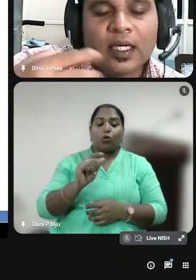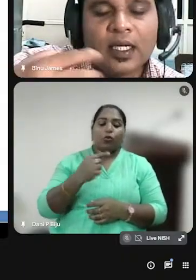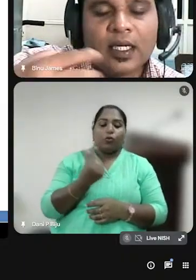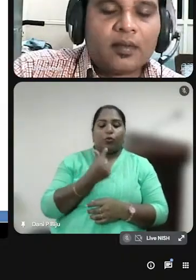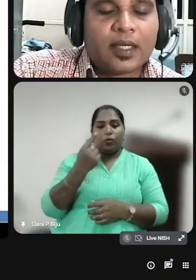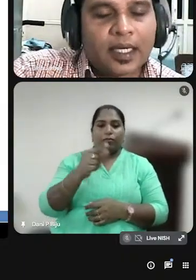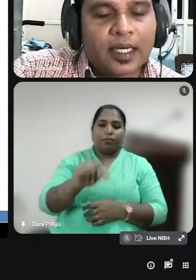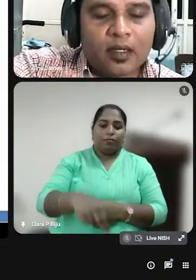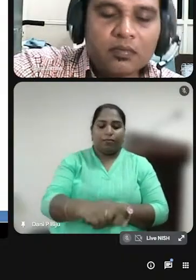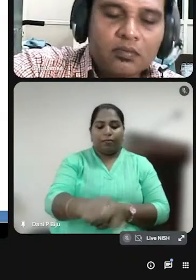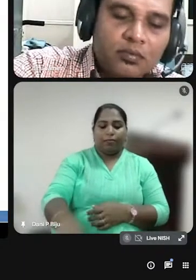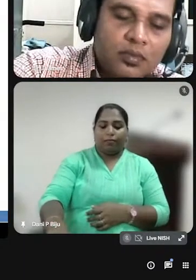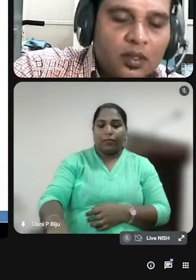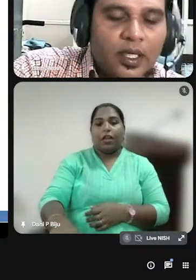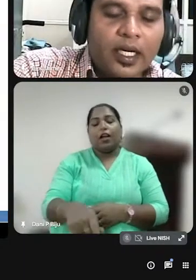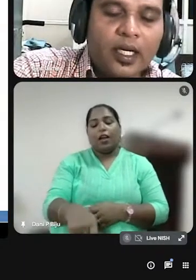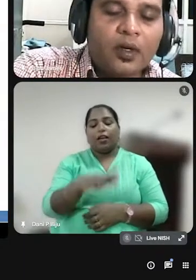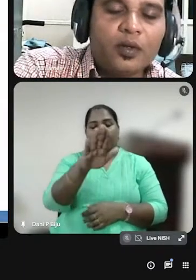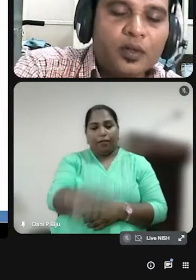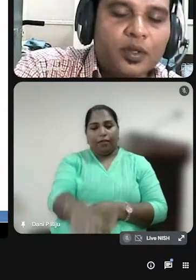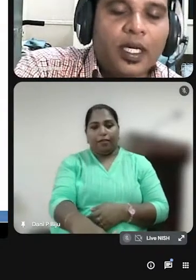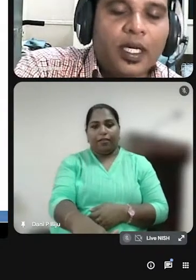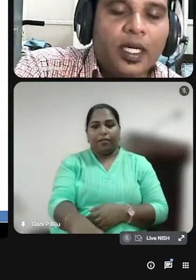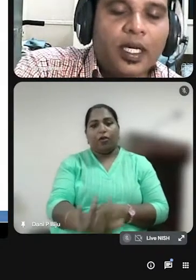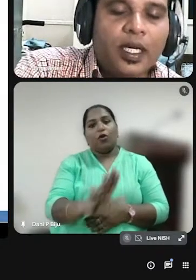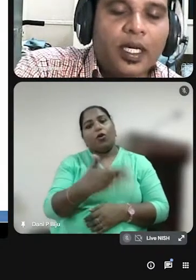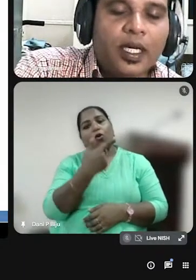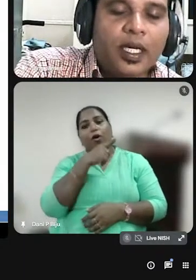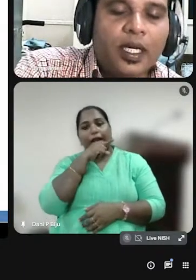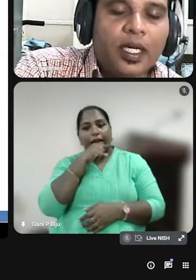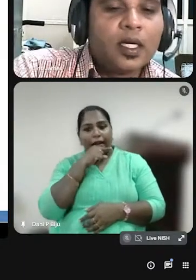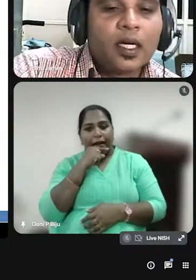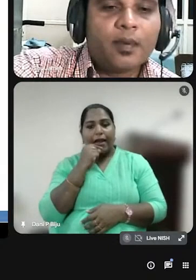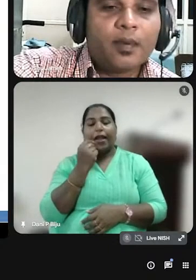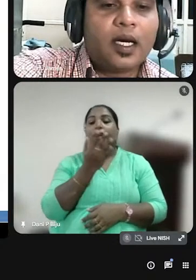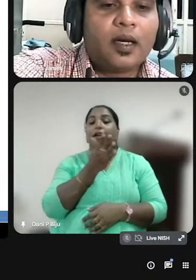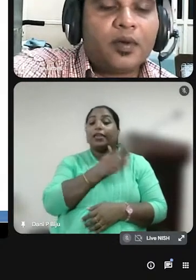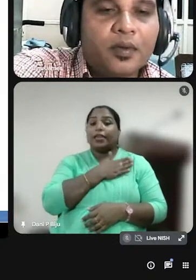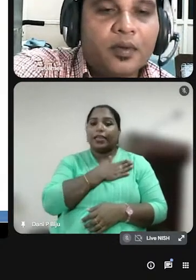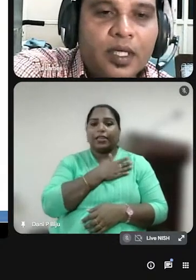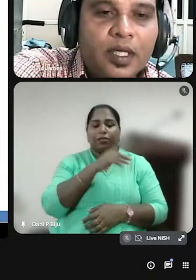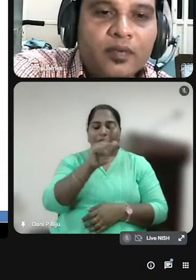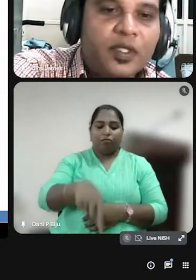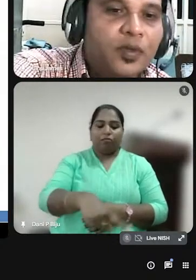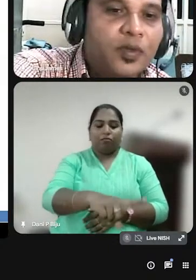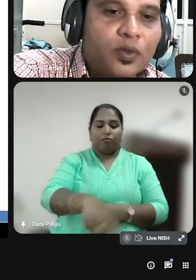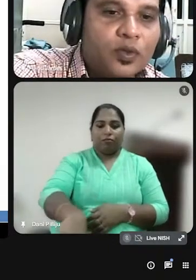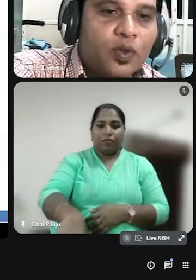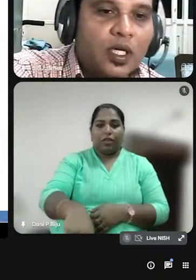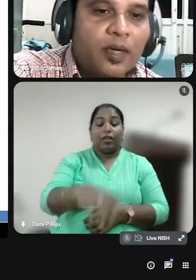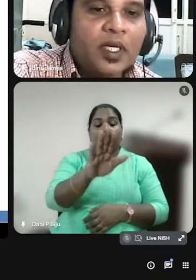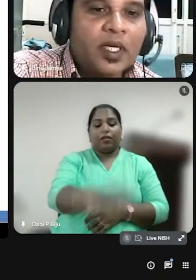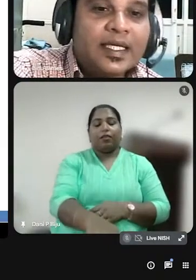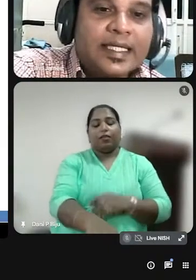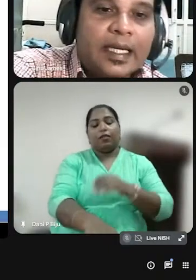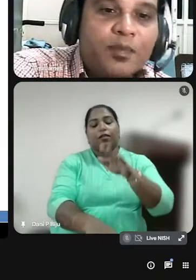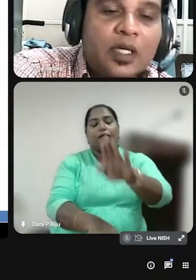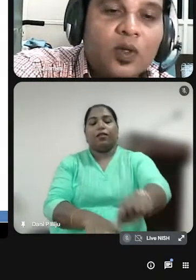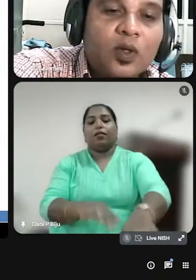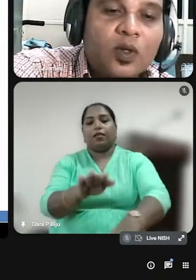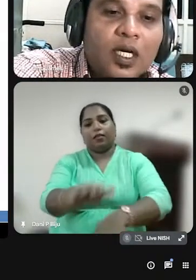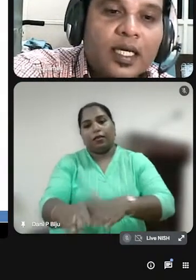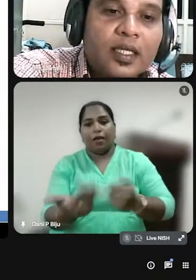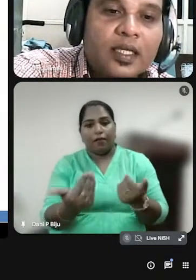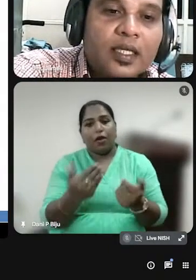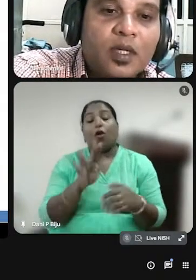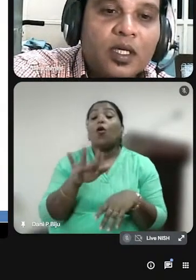കളറിലാണെങ്കിൽ റെഡും ഗ്രീനും ആണ് യൂഷ്വലി പറയാറുള്ളത്. അപ്പൊ ആ ഒരു രീതിയിൽ വിഷ്വൽ ക്യൂസ് കൊടുക്കാം. ശബ്ദം